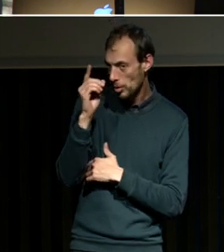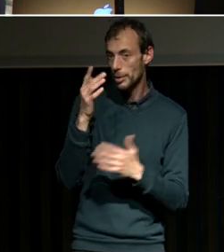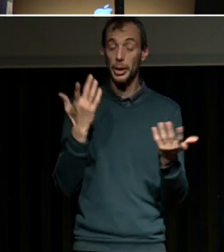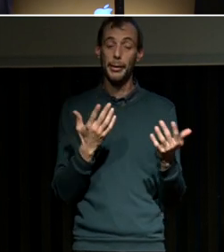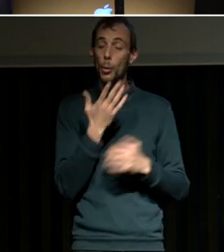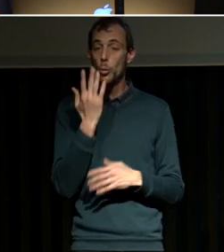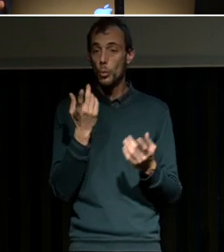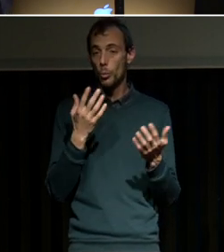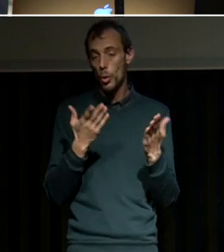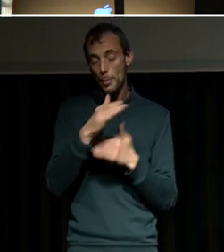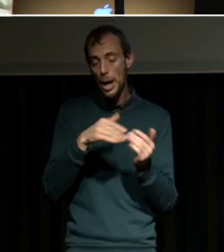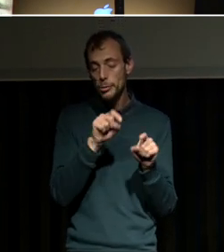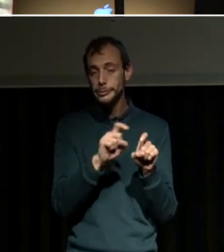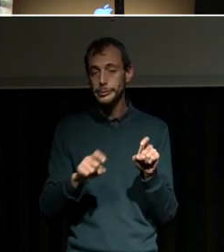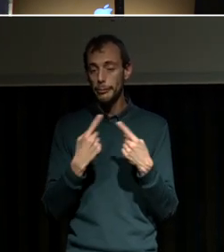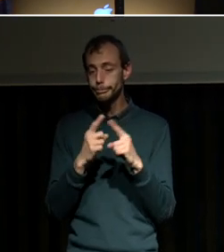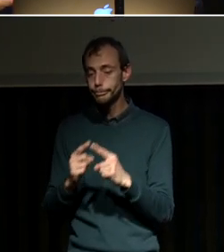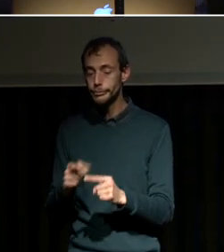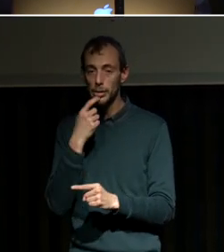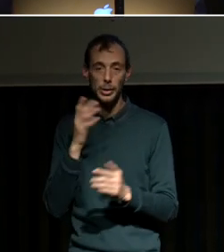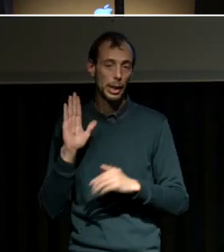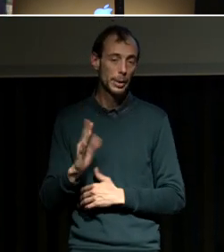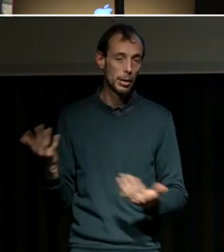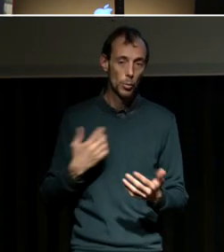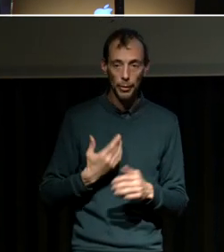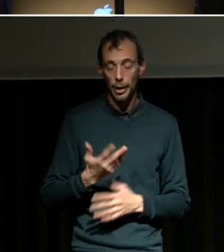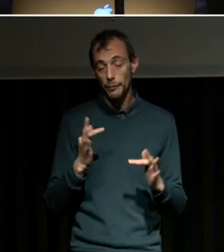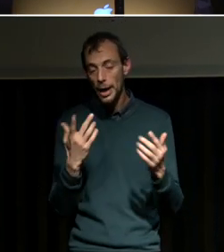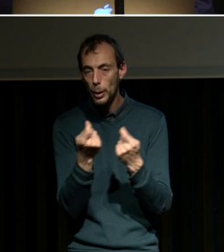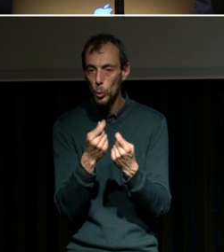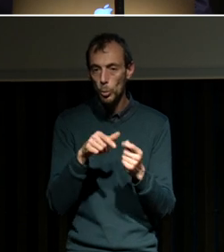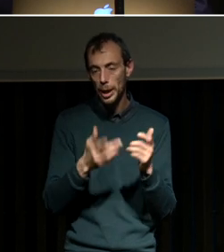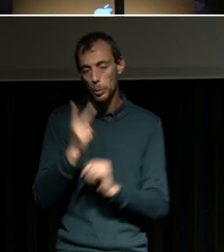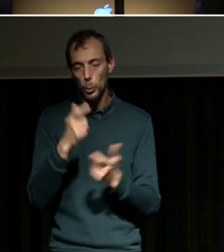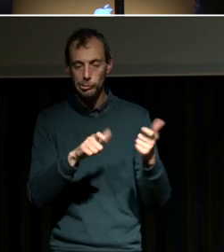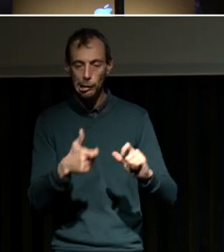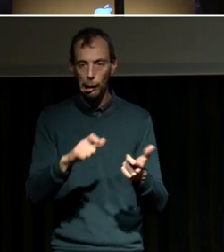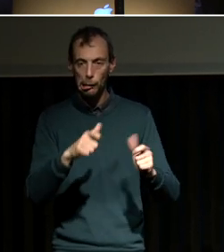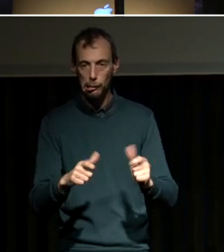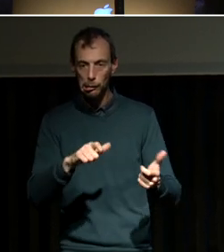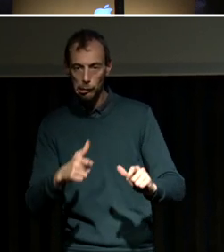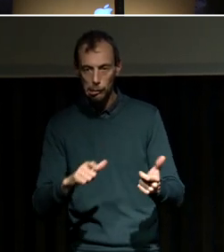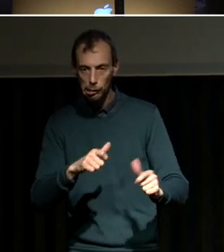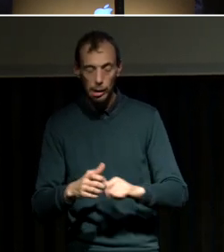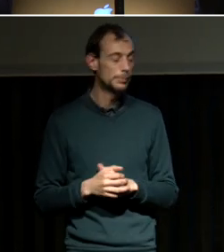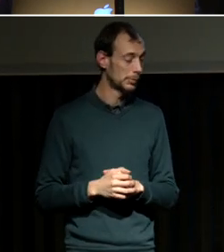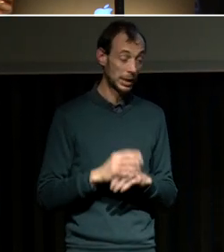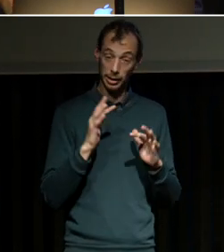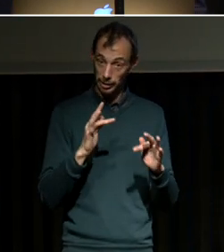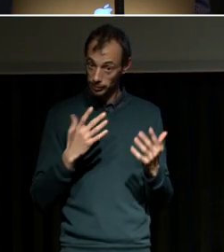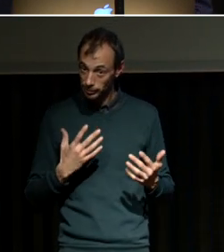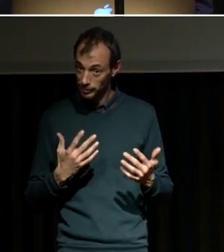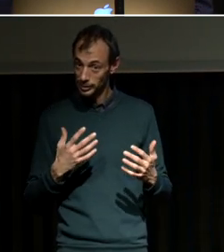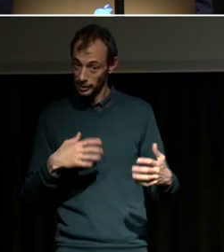c'est mauvais, parce que c'est le club des pays moins vertueux sur le plan économique. Mais là, c'est, en ce qui concerne le don d'organes, c'est strictement le